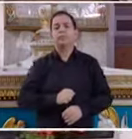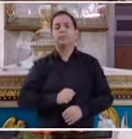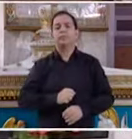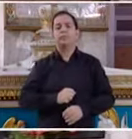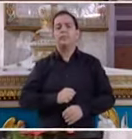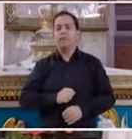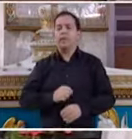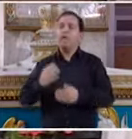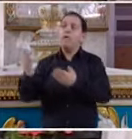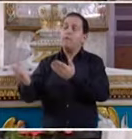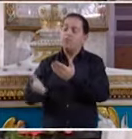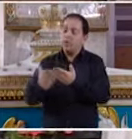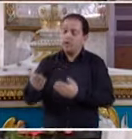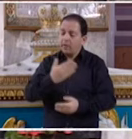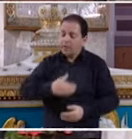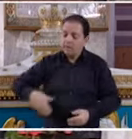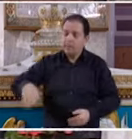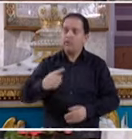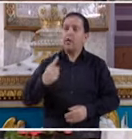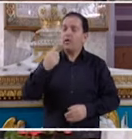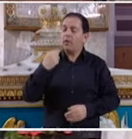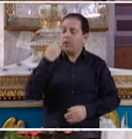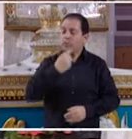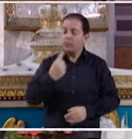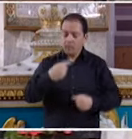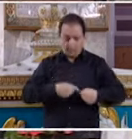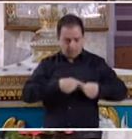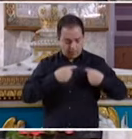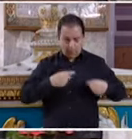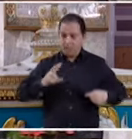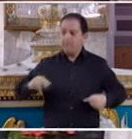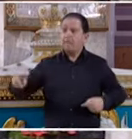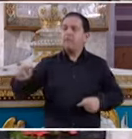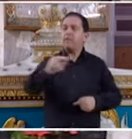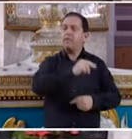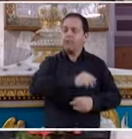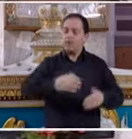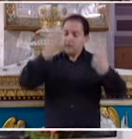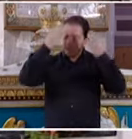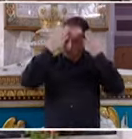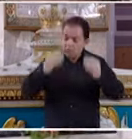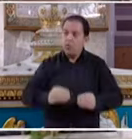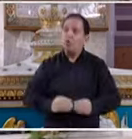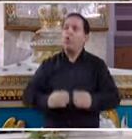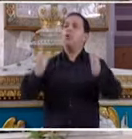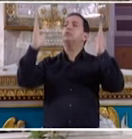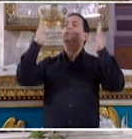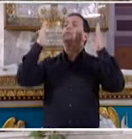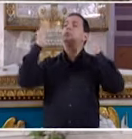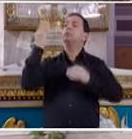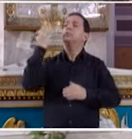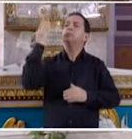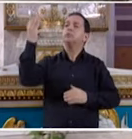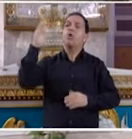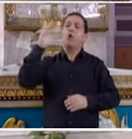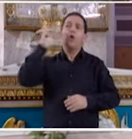Ιησού. Και δώσιμεν εν γη στόματι και μια καρδία δοξάζειν και ανυμνήν το πάντιμον και μεγαλοπρεπές όνομά σου